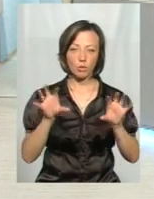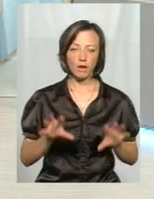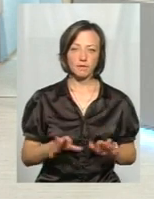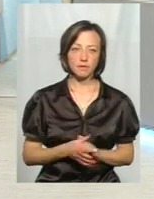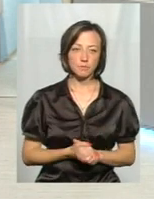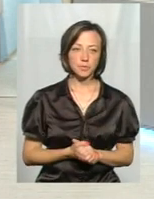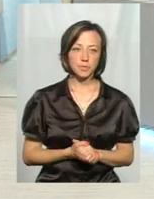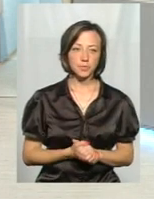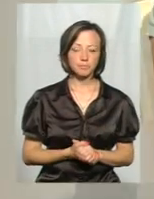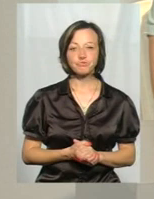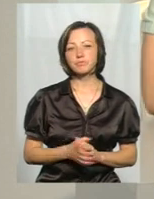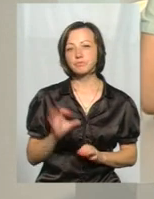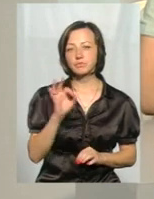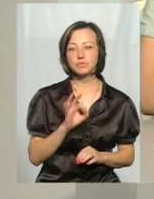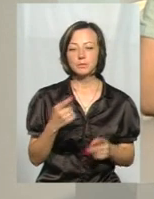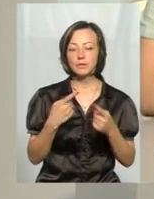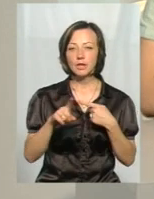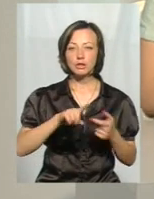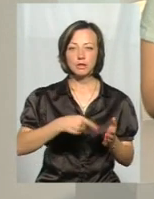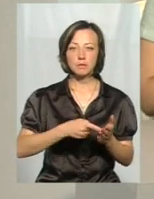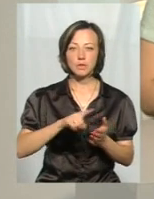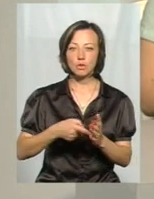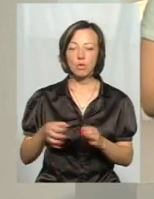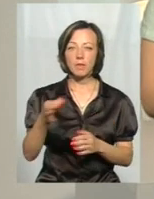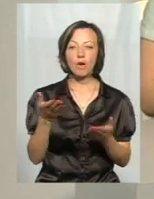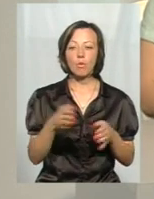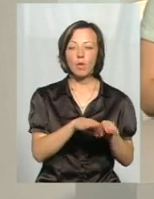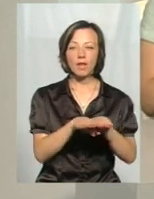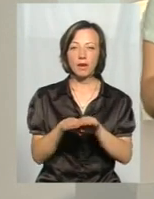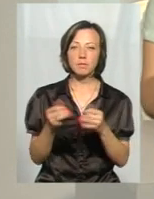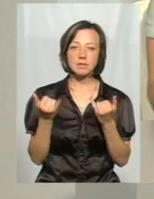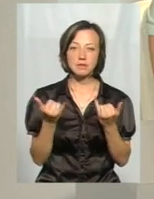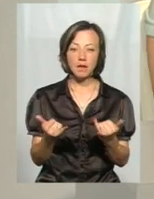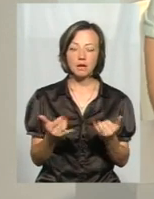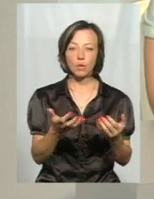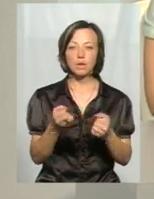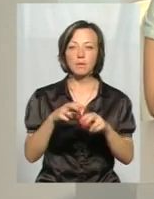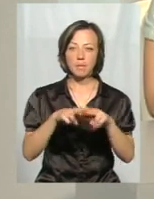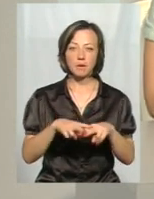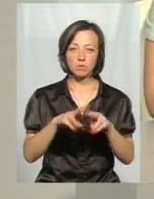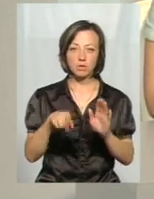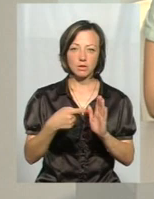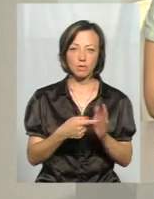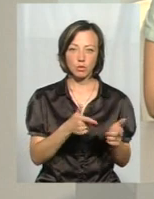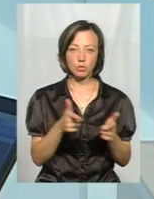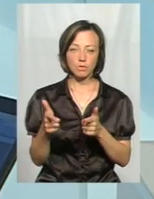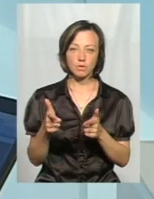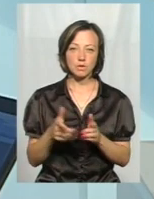законодавством. Пане Ігорю, а щодо інших міст в області, от на якому етапі зараз процес саме отримання оцих паспортів